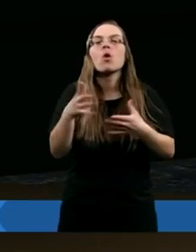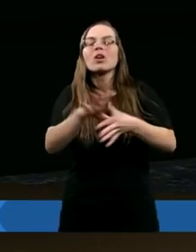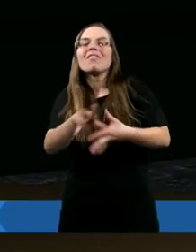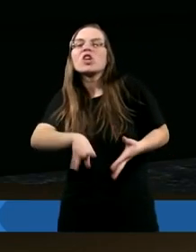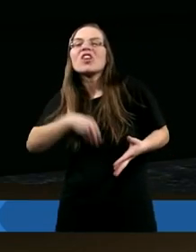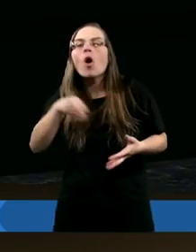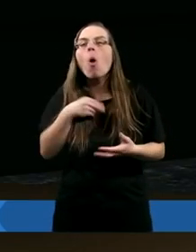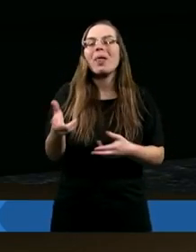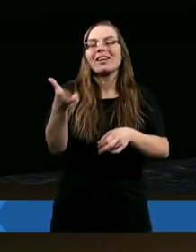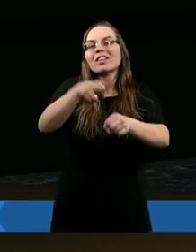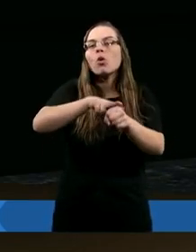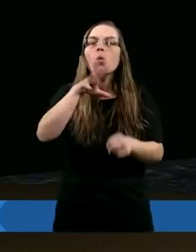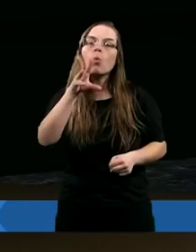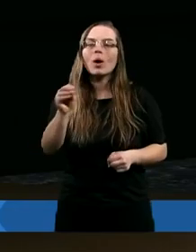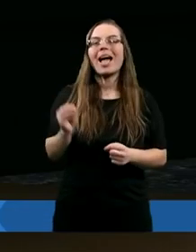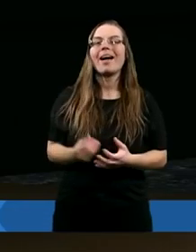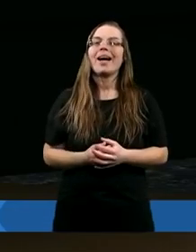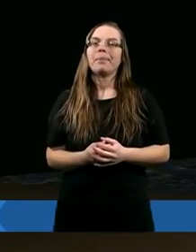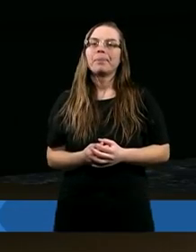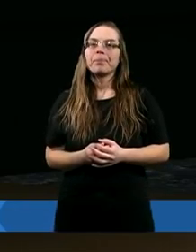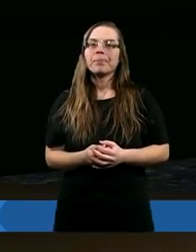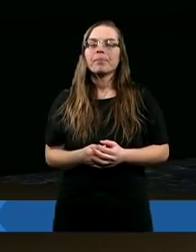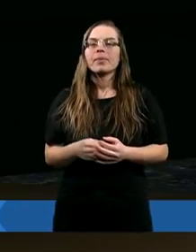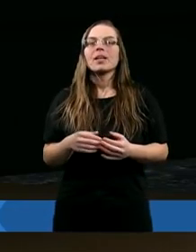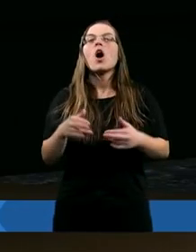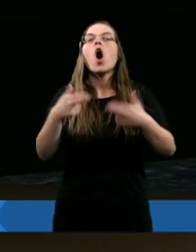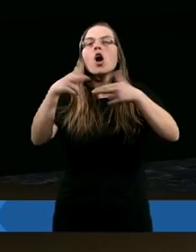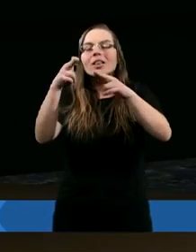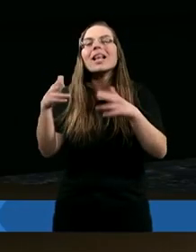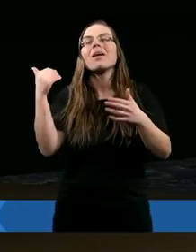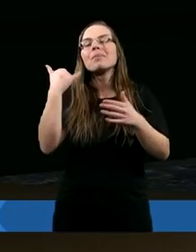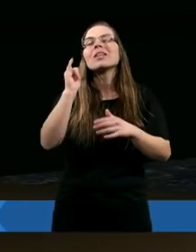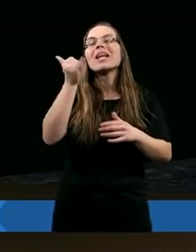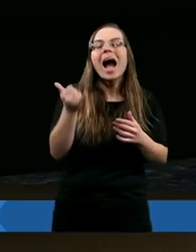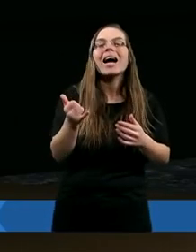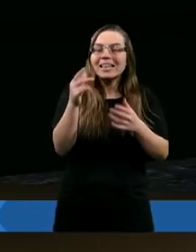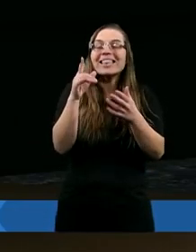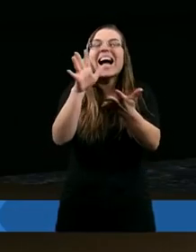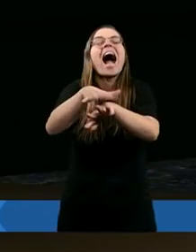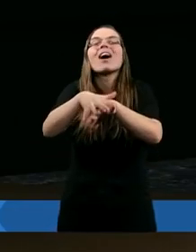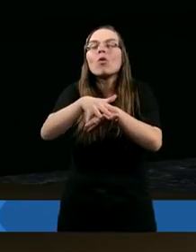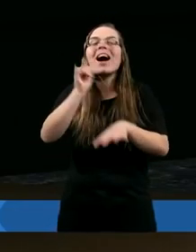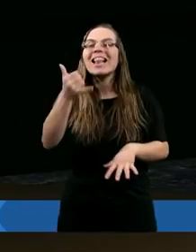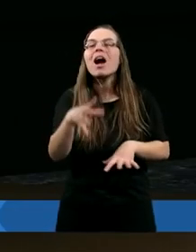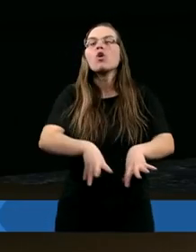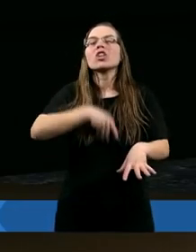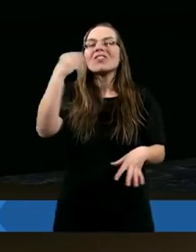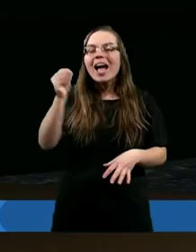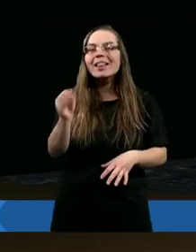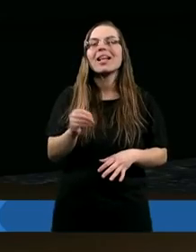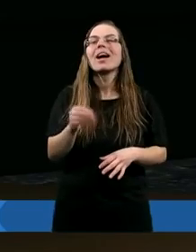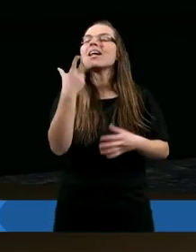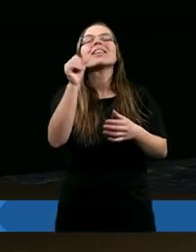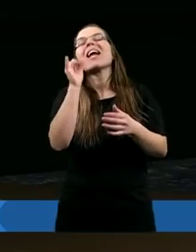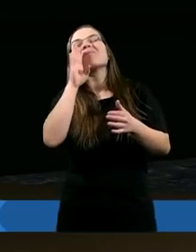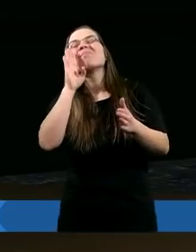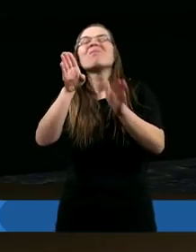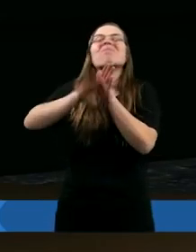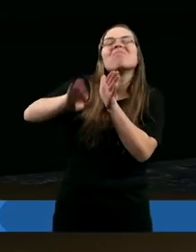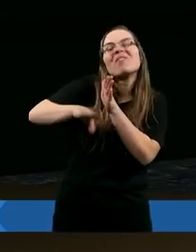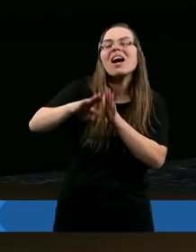świątyni, które traktowane były jako święte, a więc nie takie zwykłe